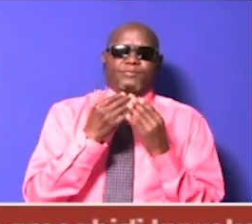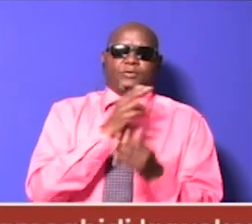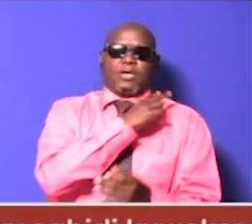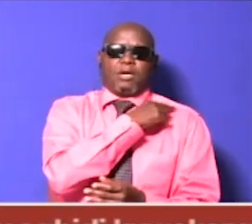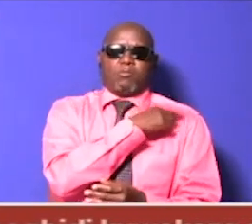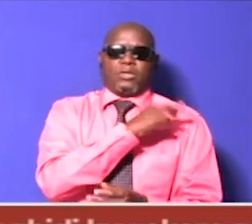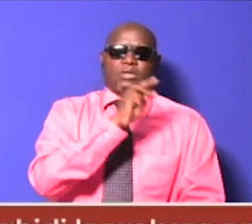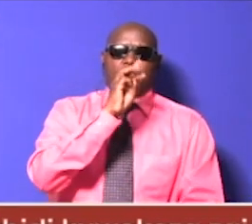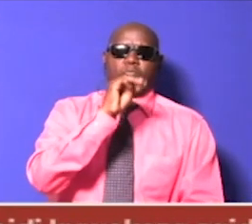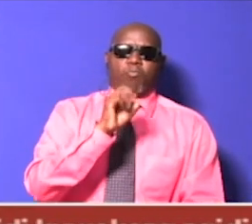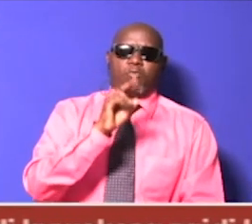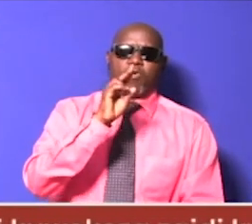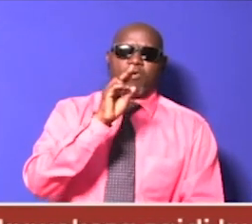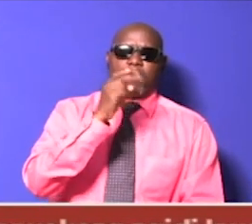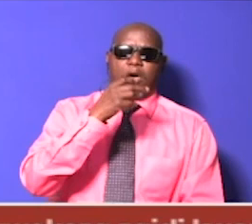kwa sababu